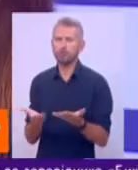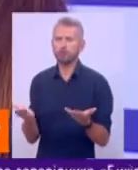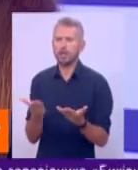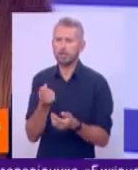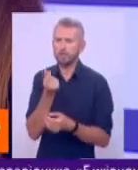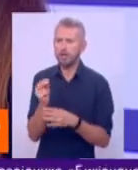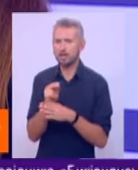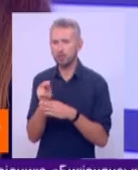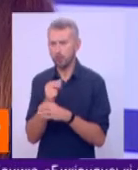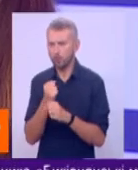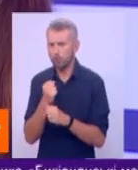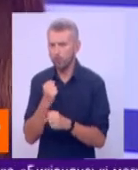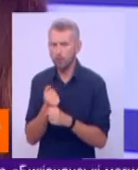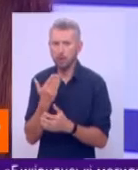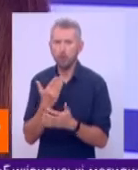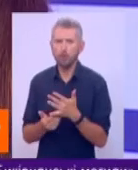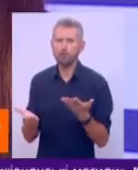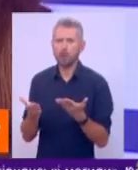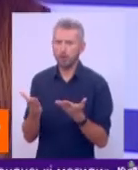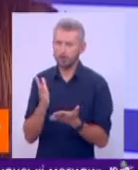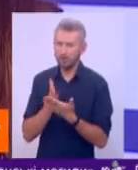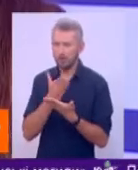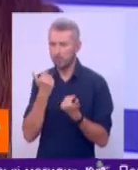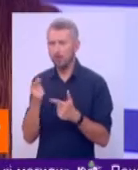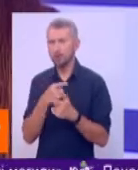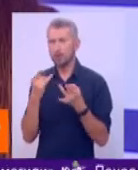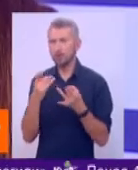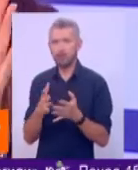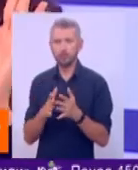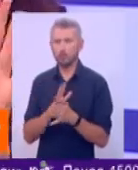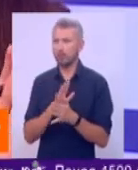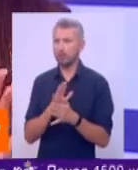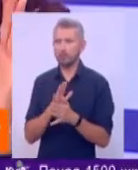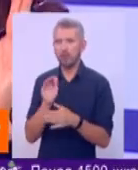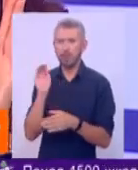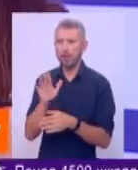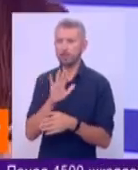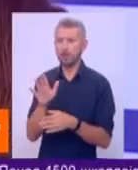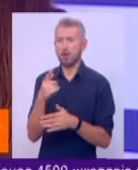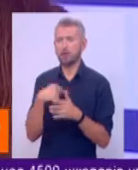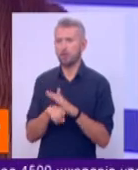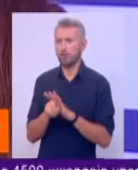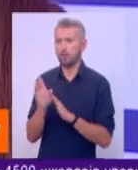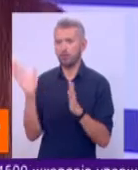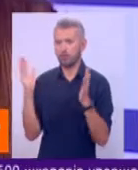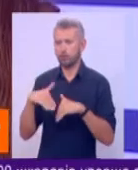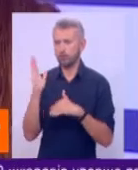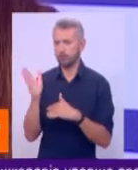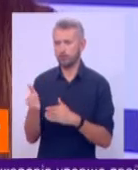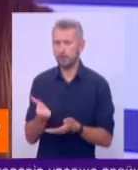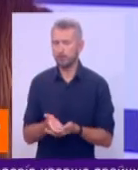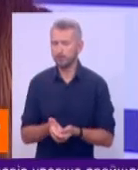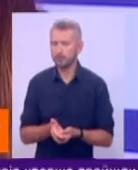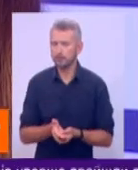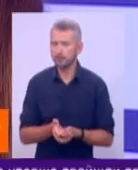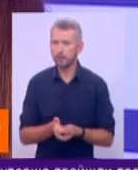малі ремонтні роботи, хоч якось відбуваються, чи просто не приступають, не чіпають, бо почнеться так, що треба буде геть усе